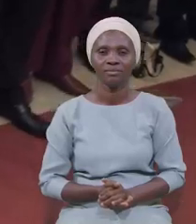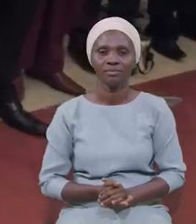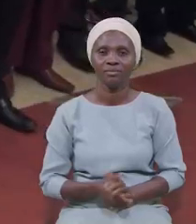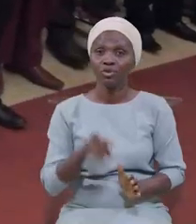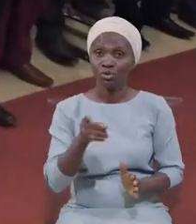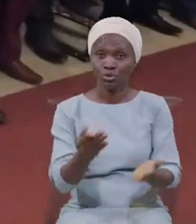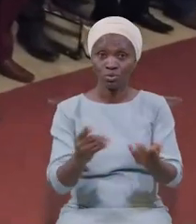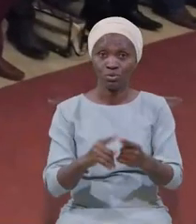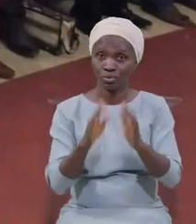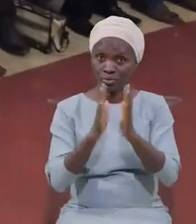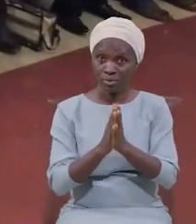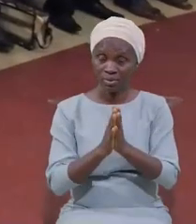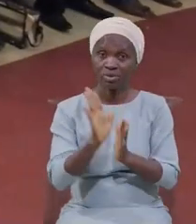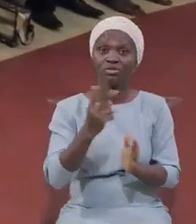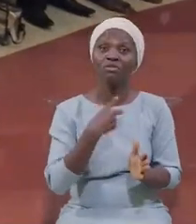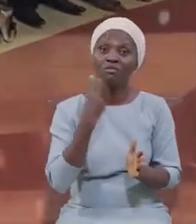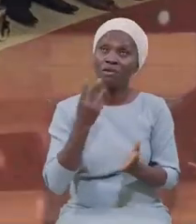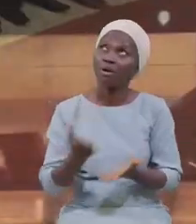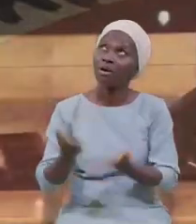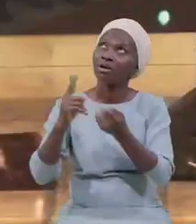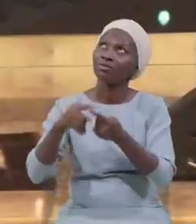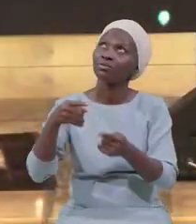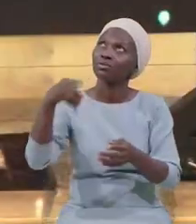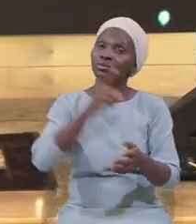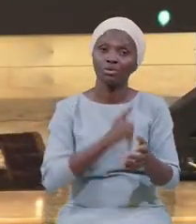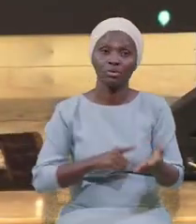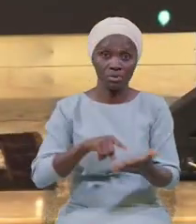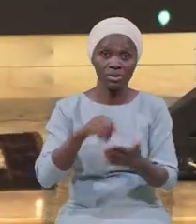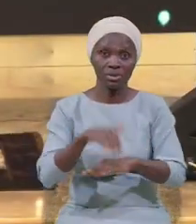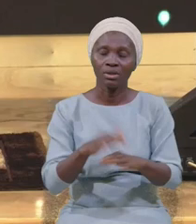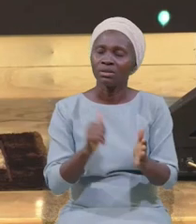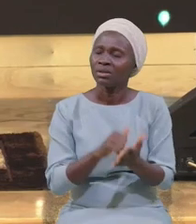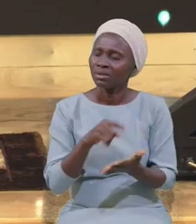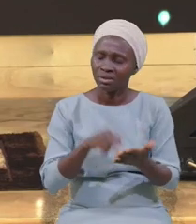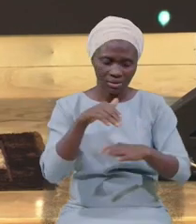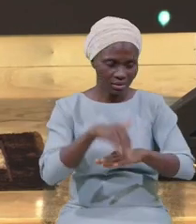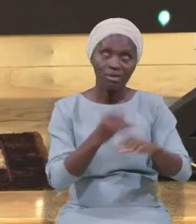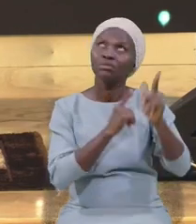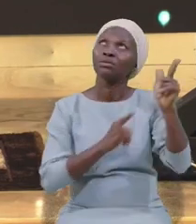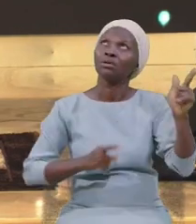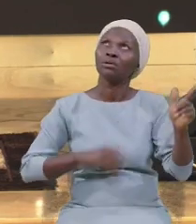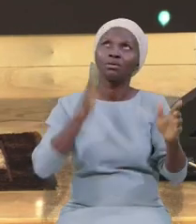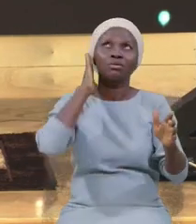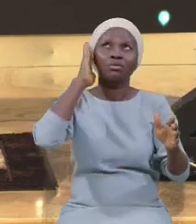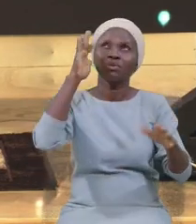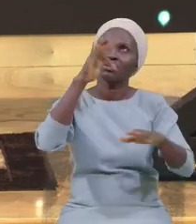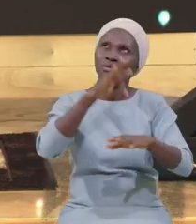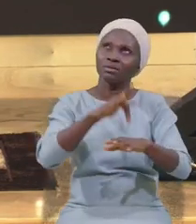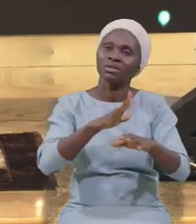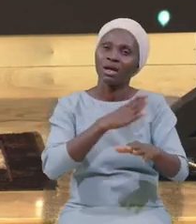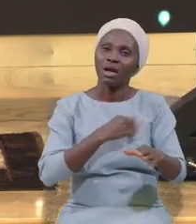Vous allez vouloir élever votre voix au Seigneur ce soir. Qu'il